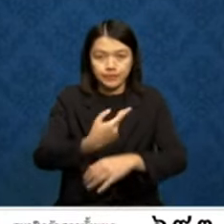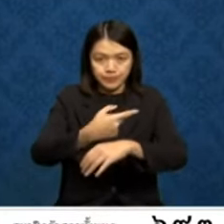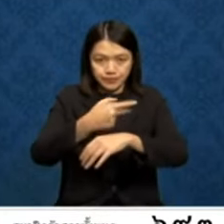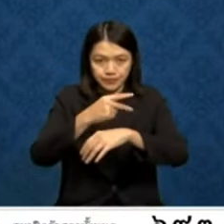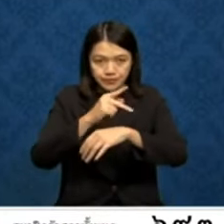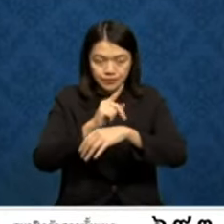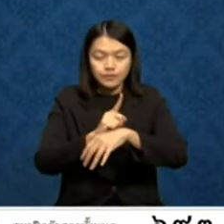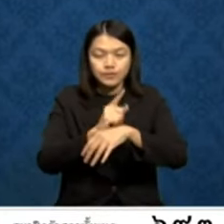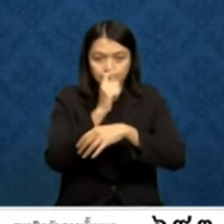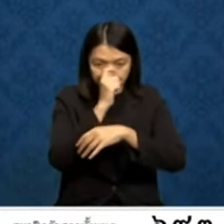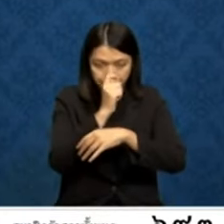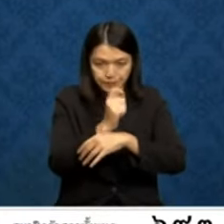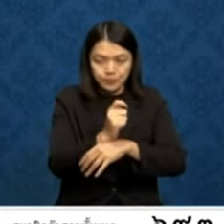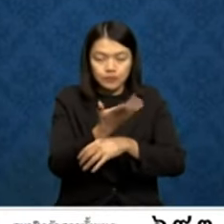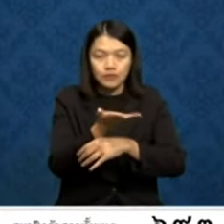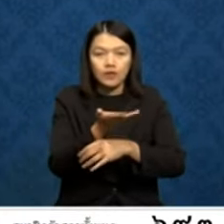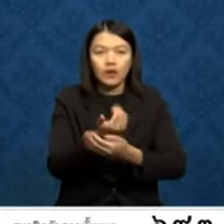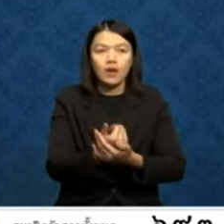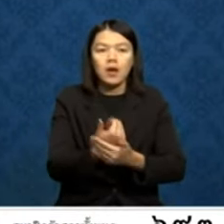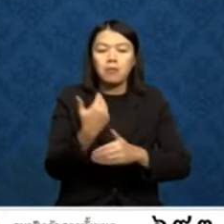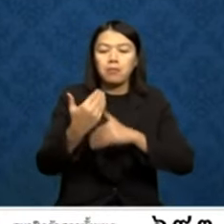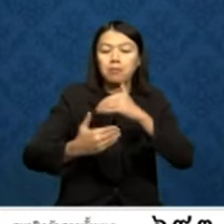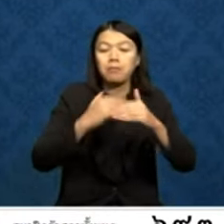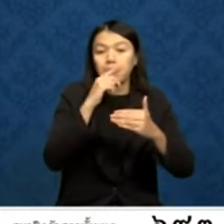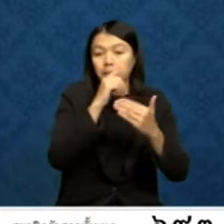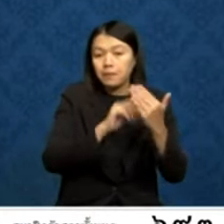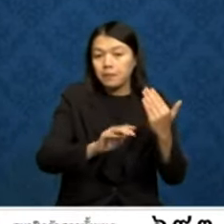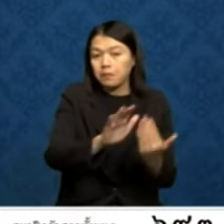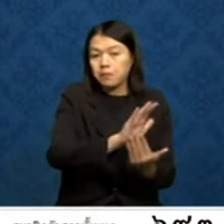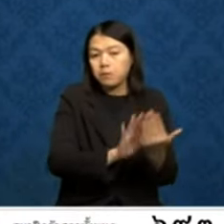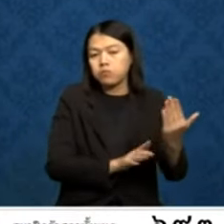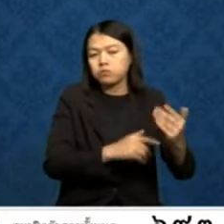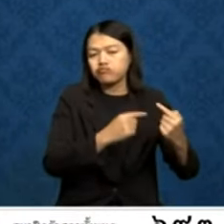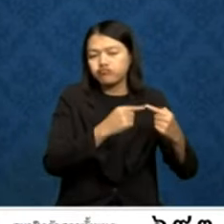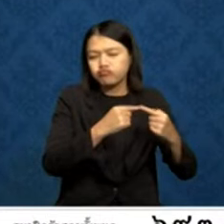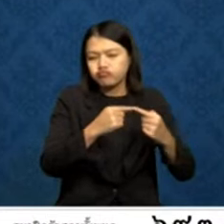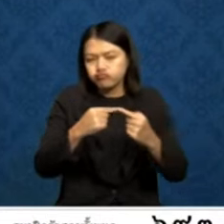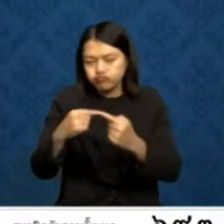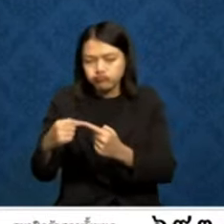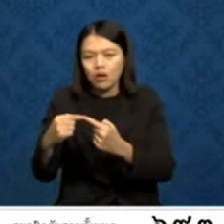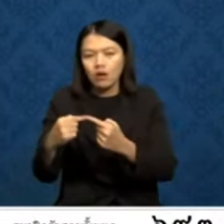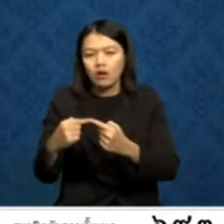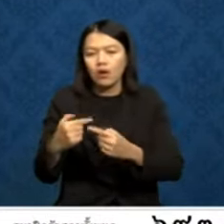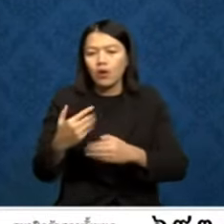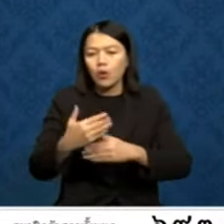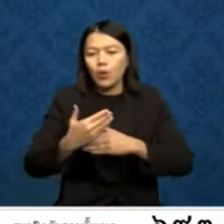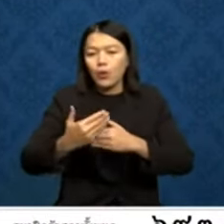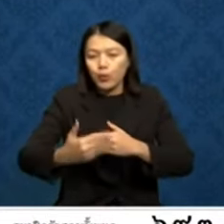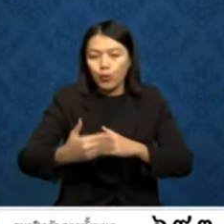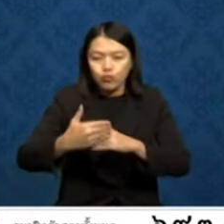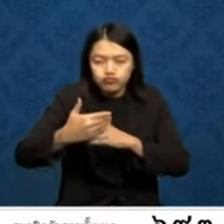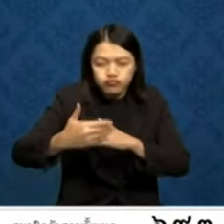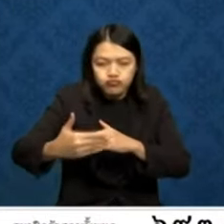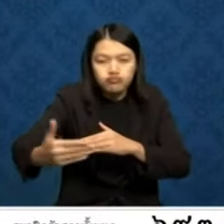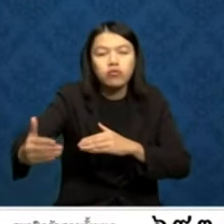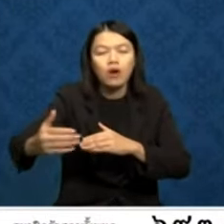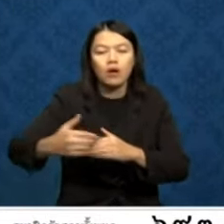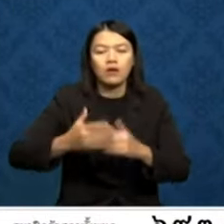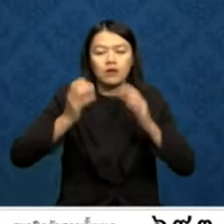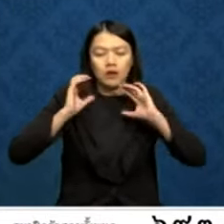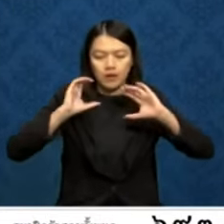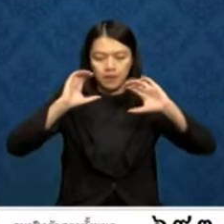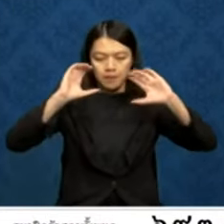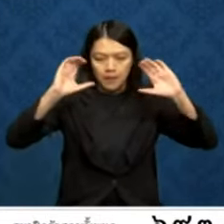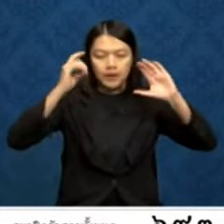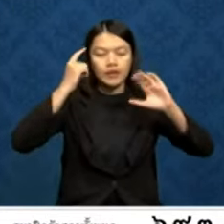ที่เคารพเพื่อให้การพัฒนาประเทศเป็นไปอย่างต่อเนื่องในระยะกลางและระยะยาวรัฐบา